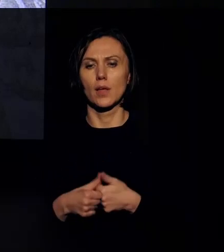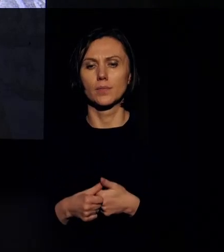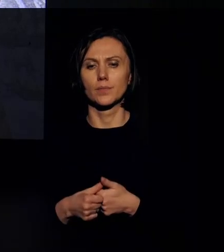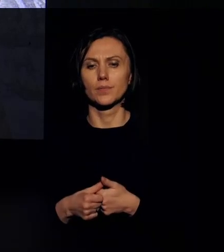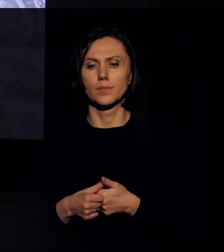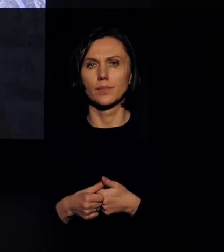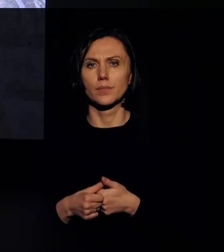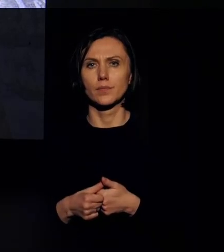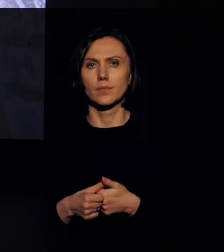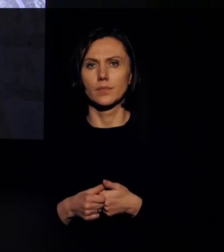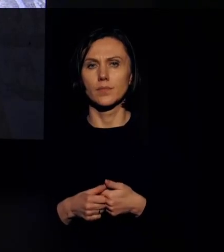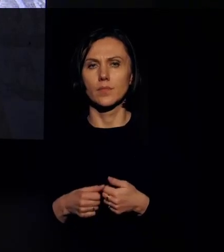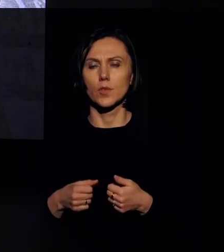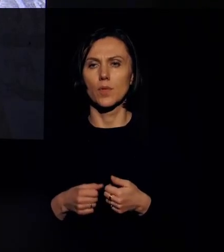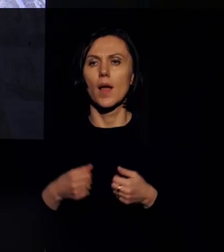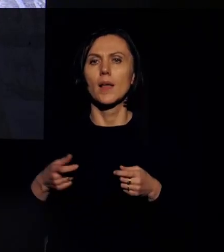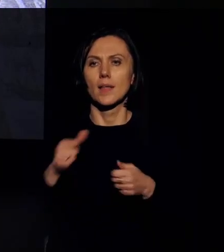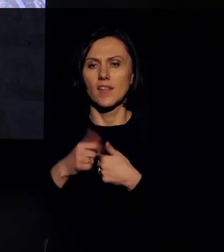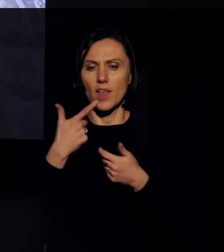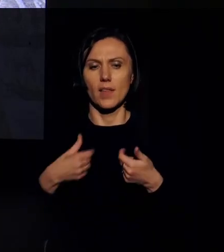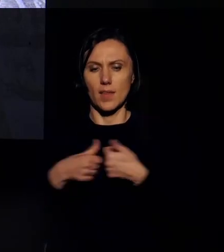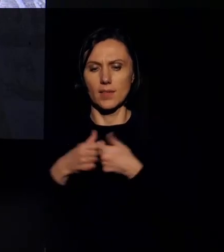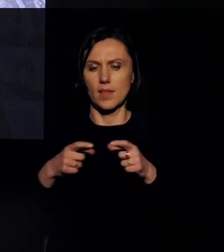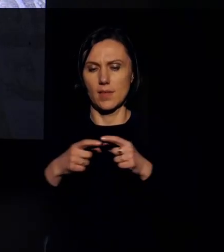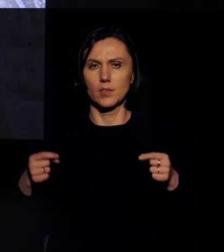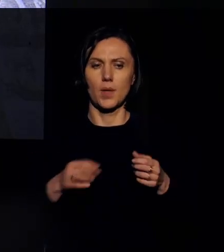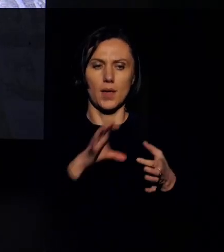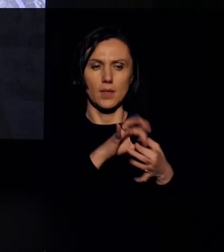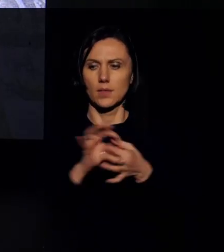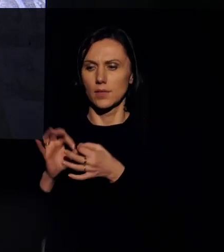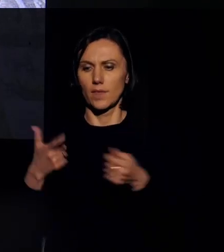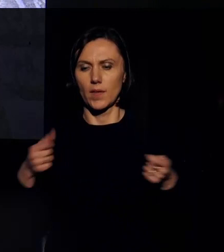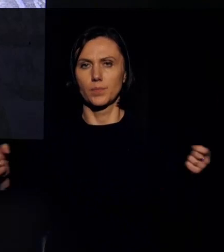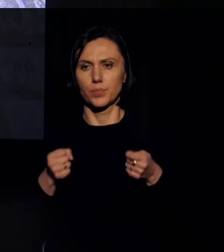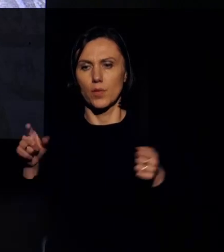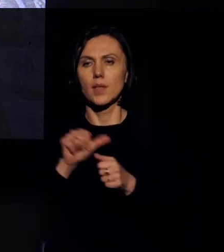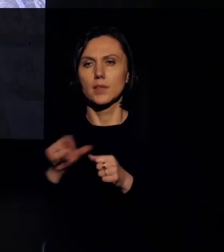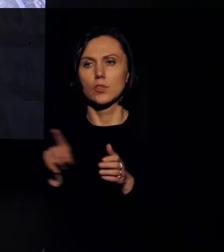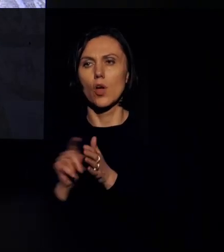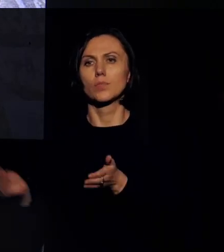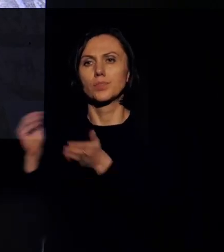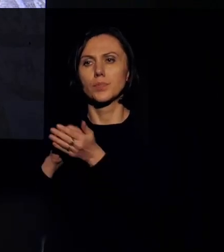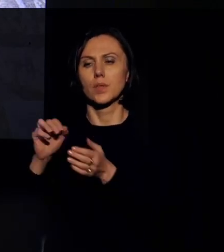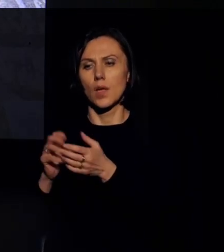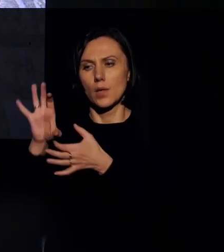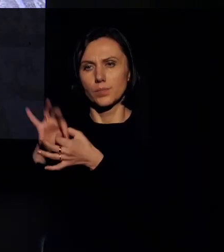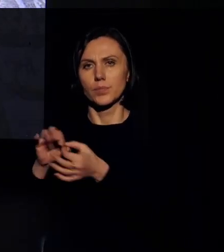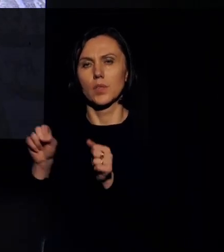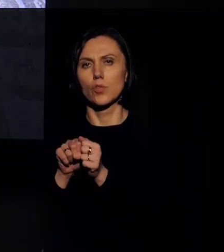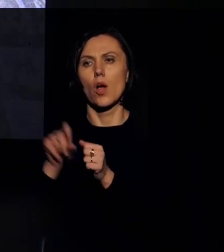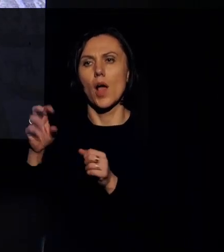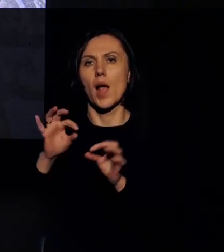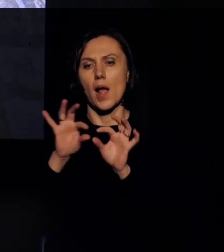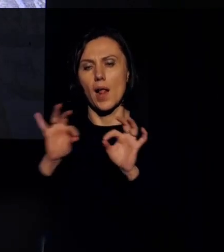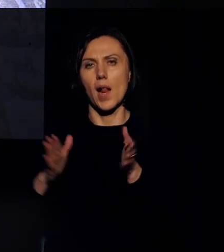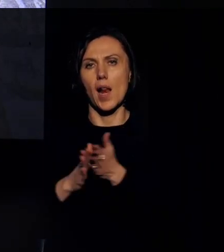Dwie takie elastyczne taśmy zakończone karabinkami. One służą do wpinania się w linę, czyli właśnie do tej